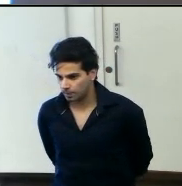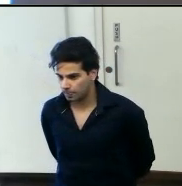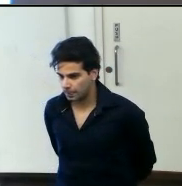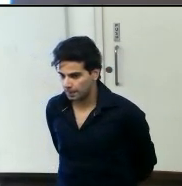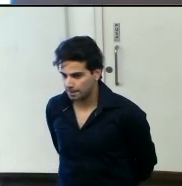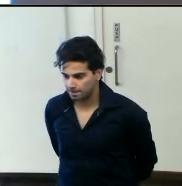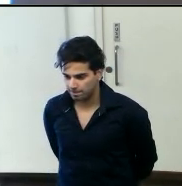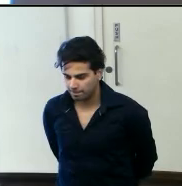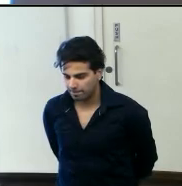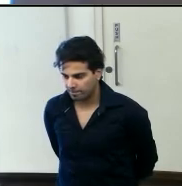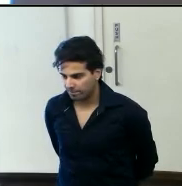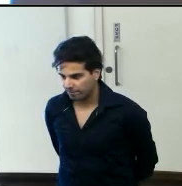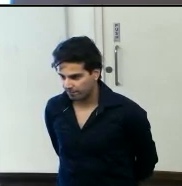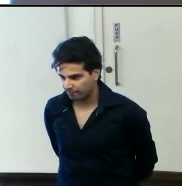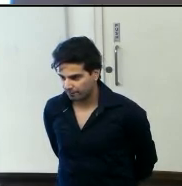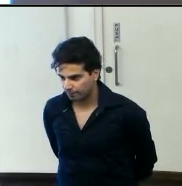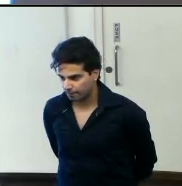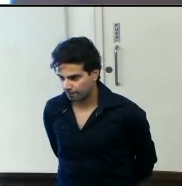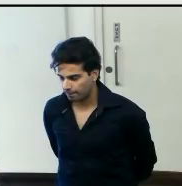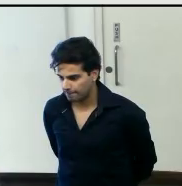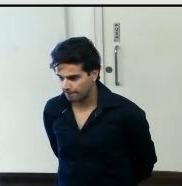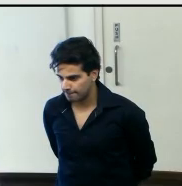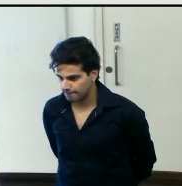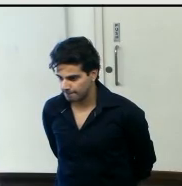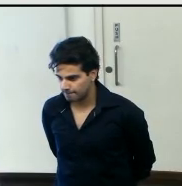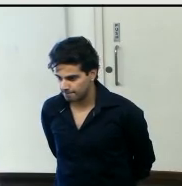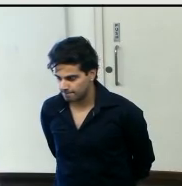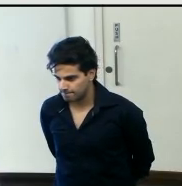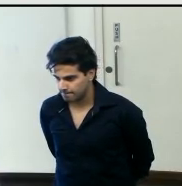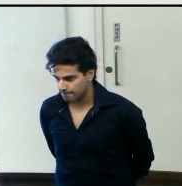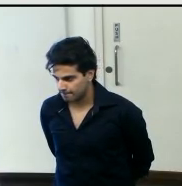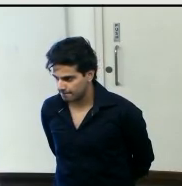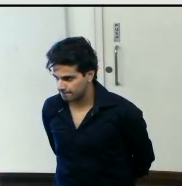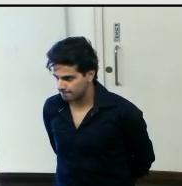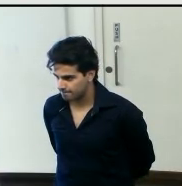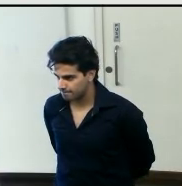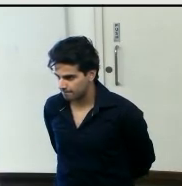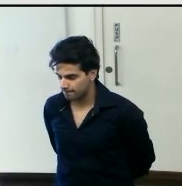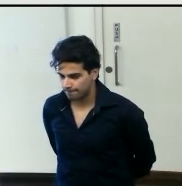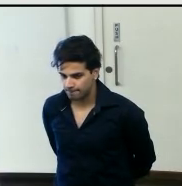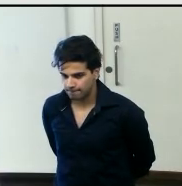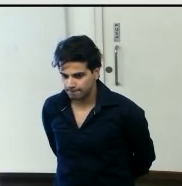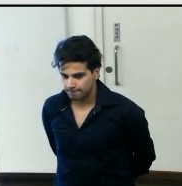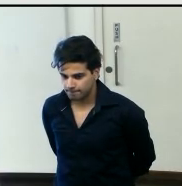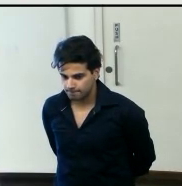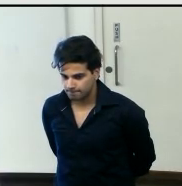ಆಕಸ್ಮಿಕವಾಗಿ ಸಿಕ್ಕ ಪ್ಲಾಸ್ಟರಿನ ಶಿಲ್ಪ, ಮುಚ್ಚಿ ಹಿಡಿದ ಅಂಗೈ.